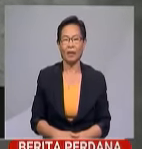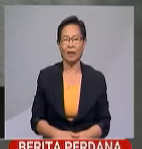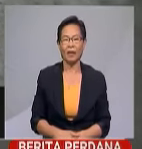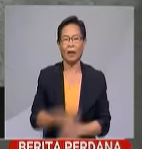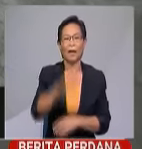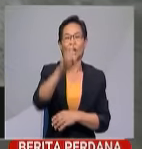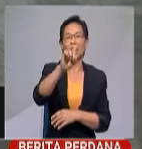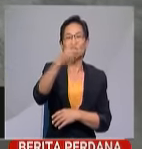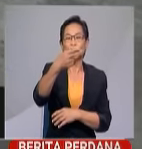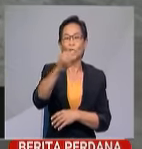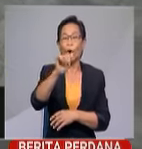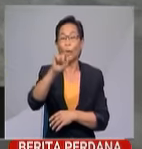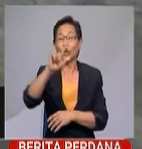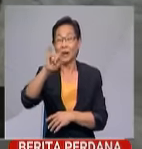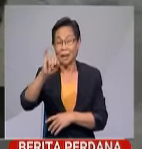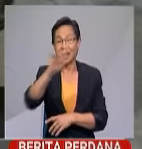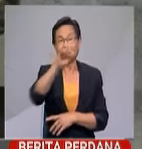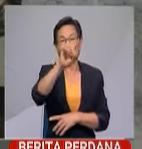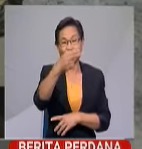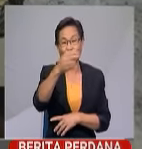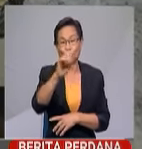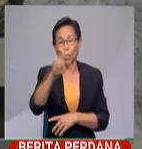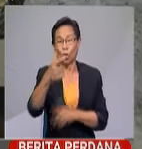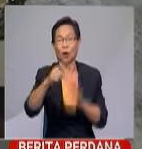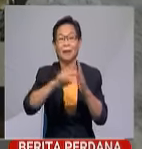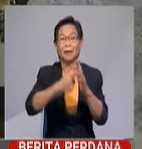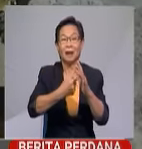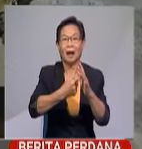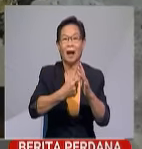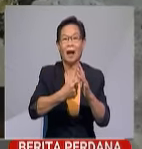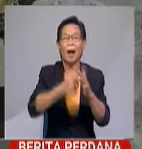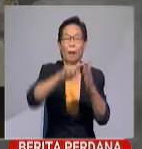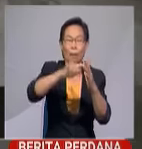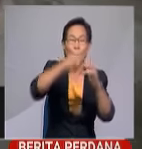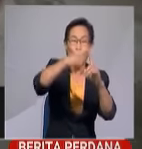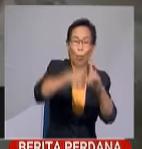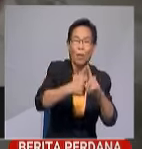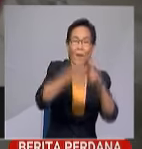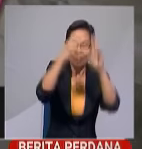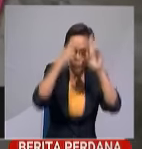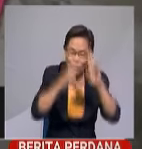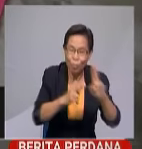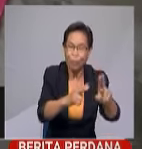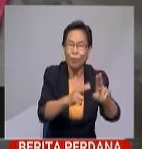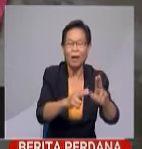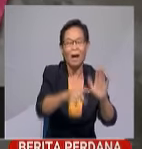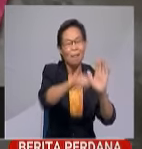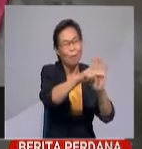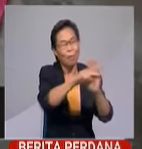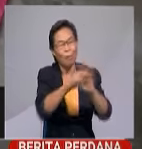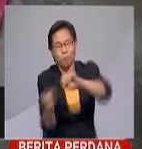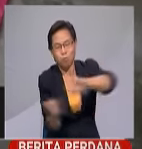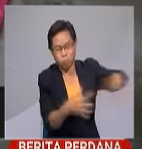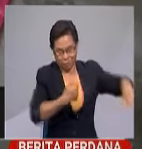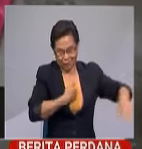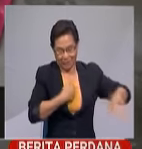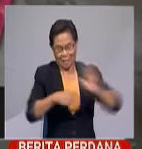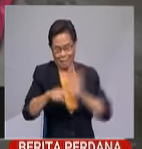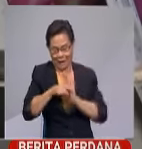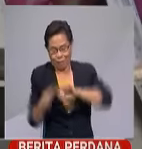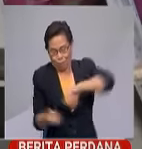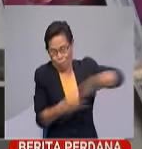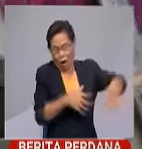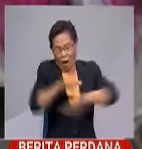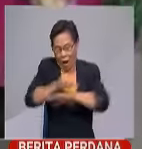Bogi boleh dianalogikan sebagai permulaan bulan mulia dengan membuang elemen negatif dalam diri dan